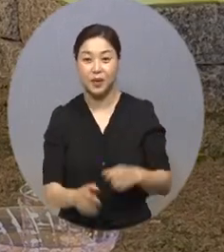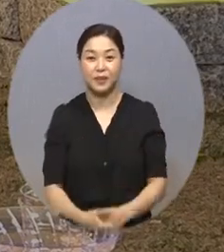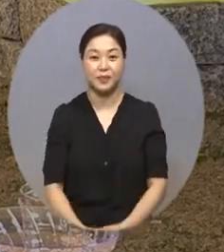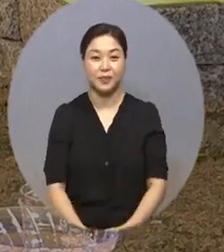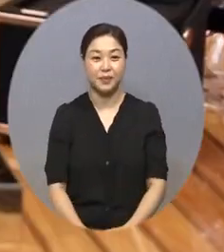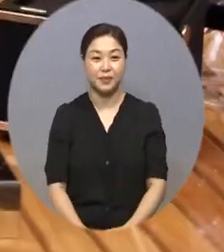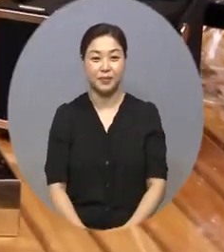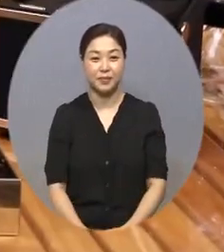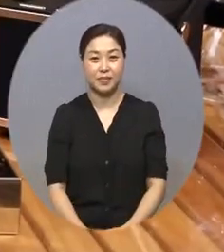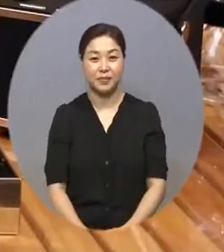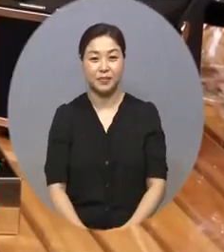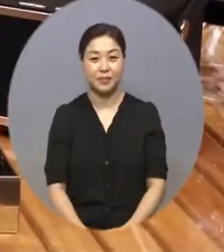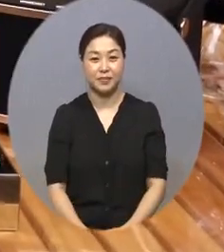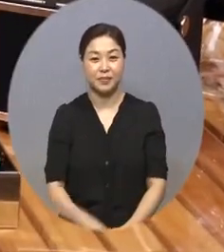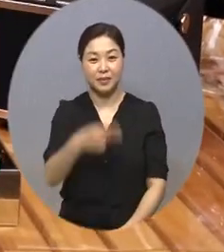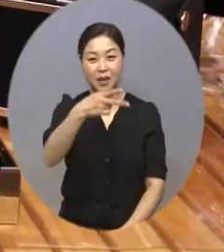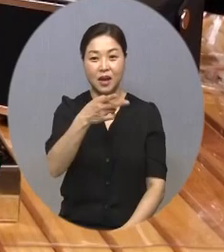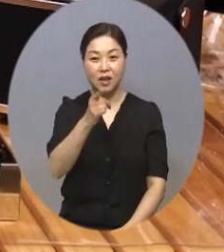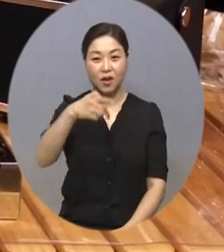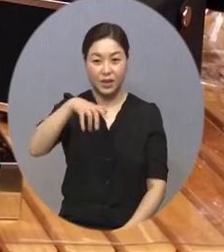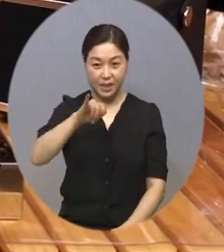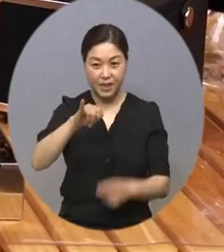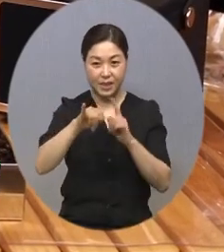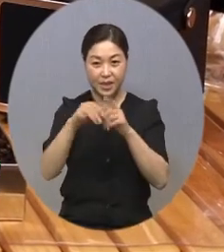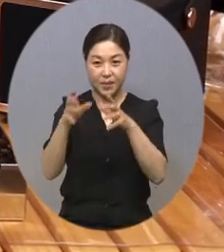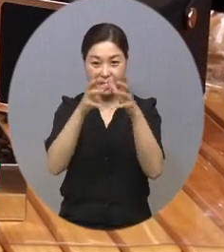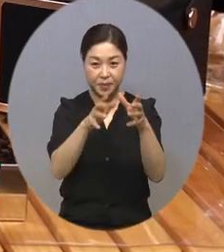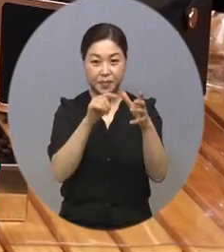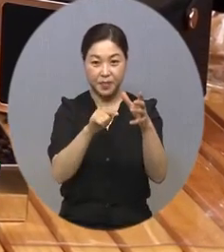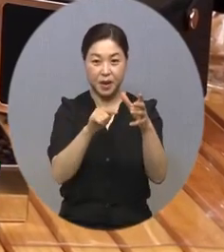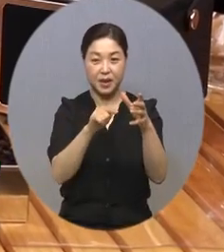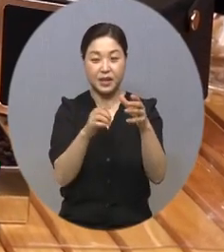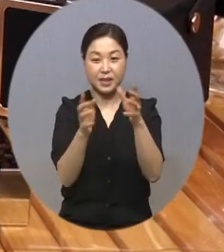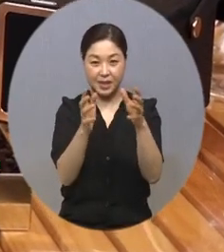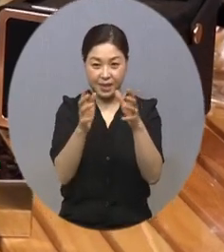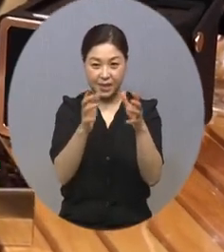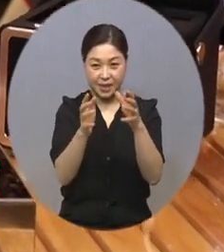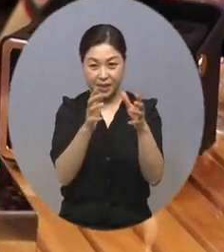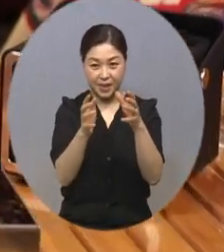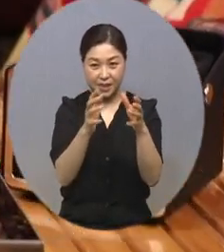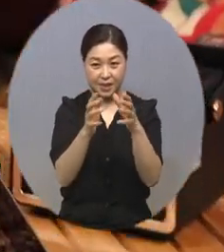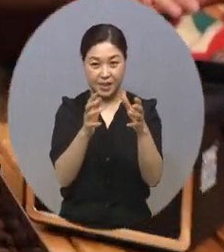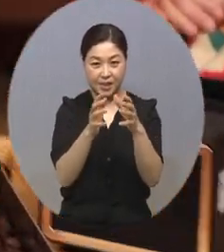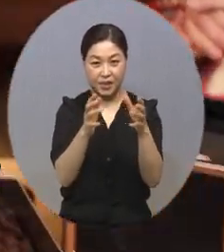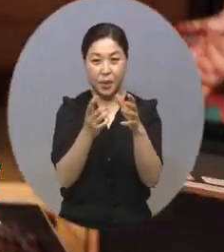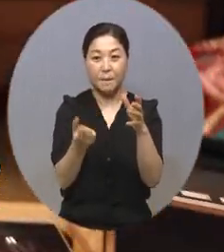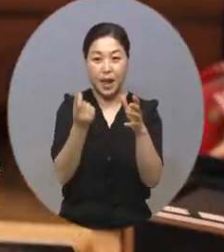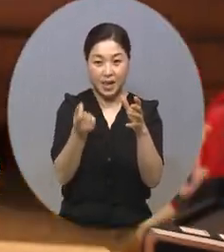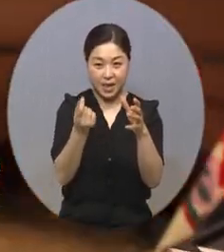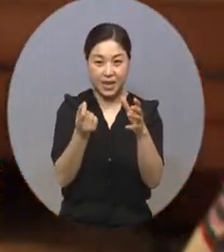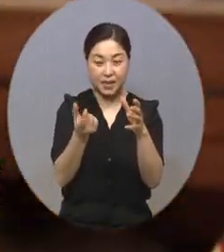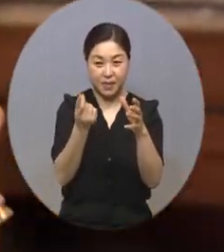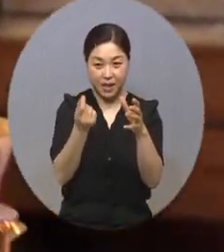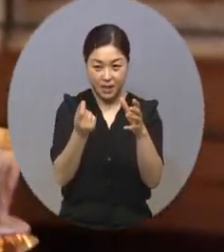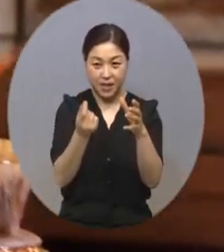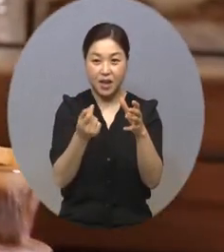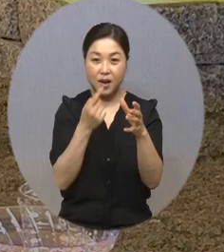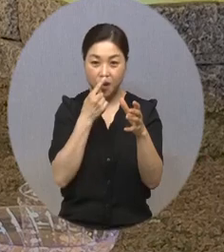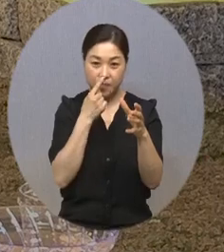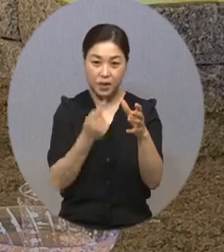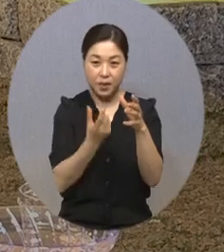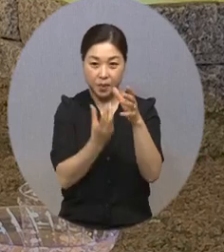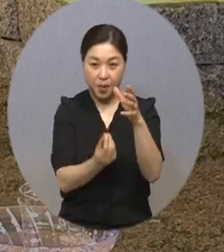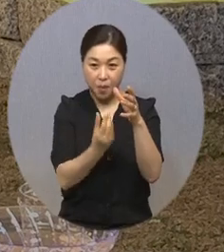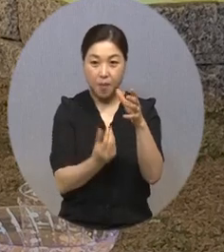이걸 2 직업 1도 올리면 이 진동으로 이렇게 더 빨리 할 수 있구요